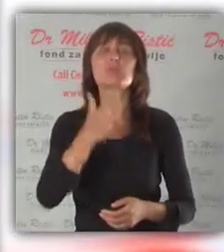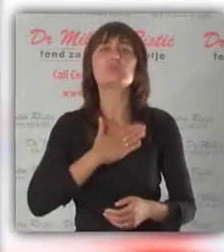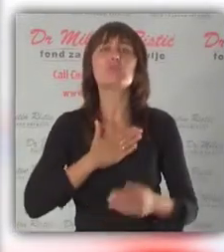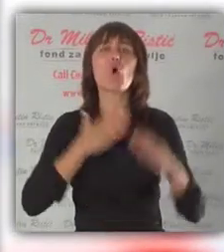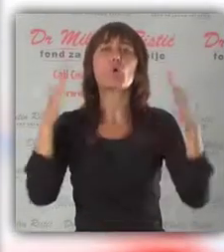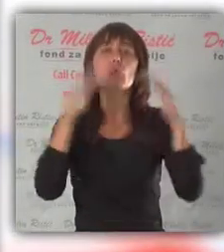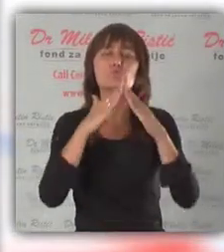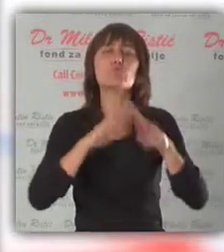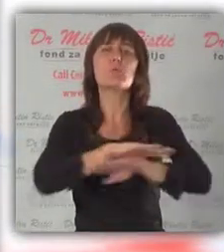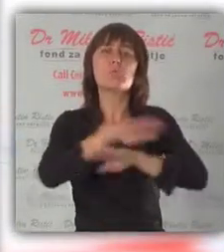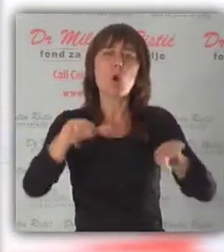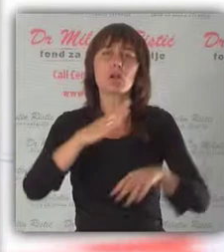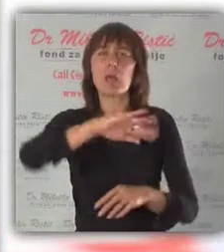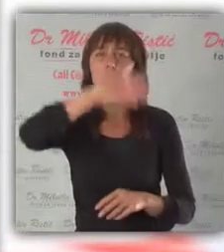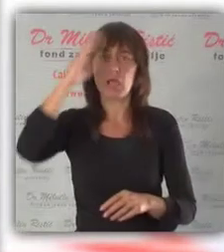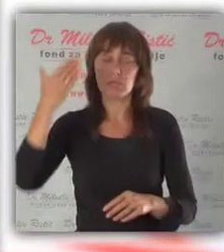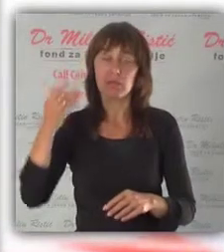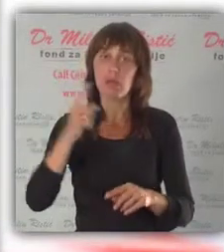ako imate svoju kuću na moru ili planini.